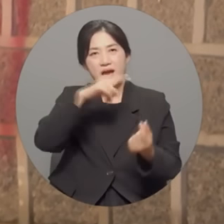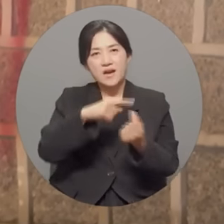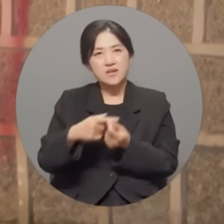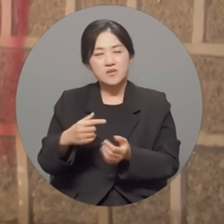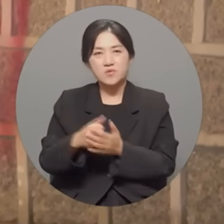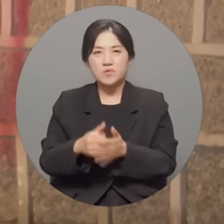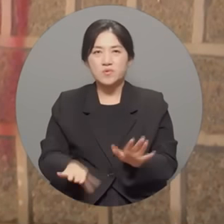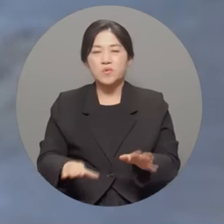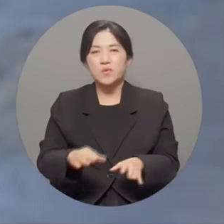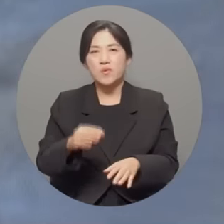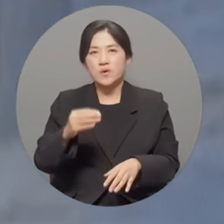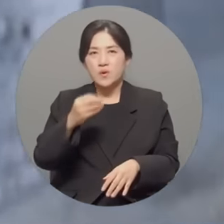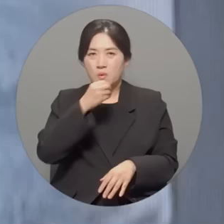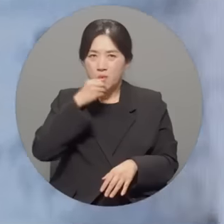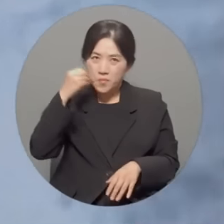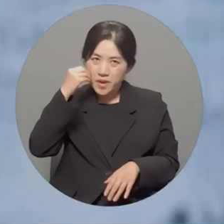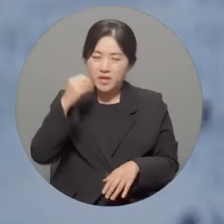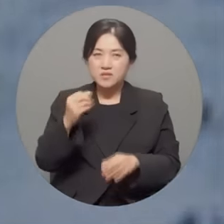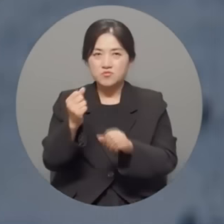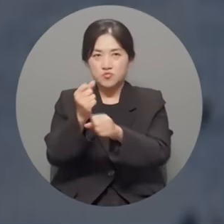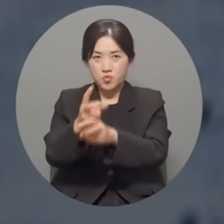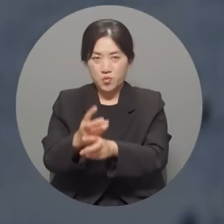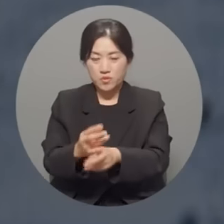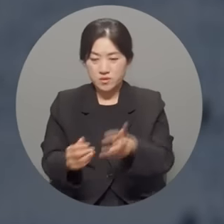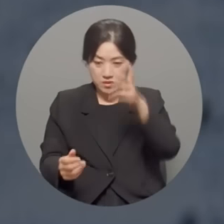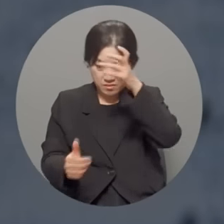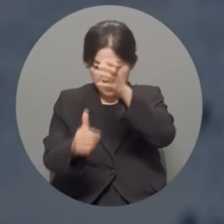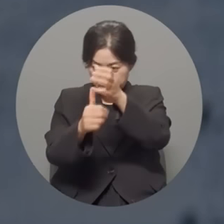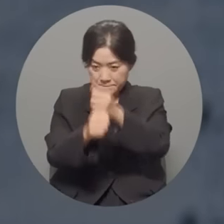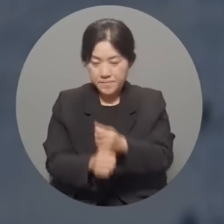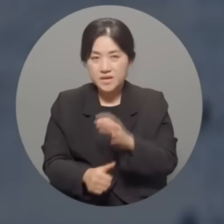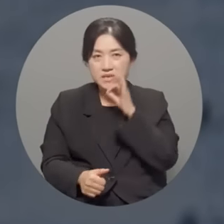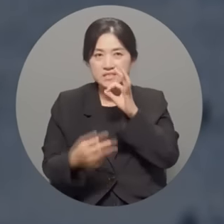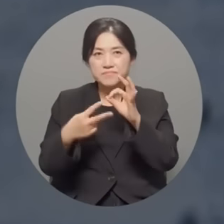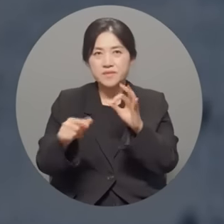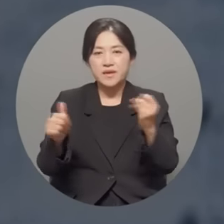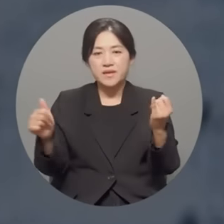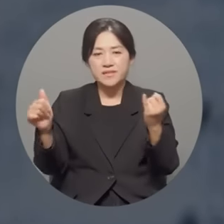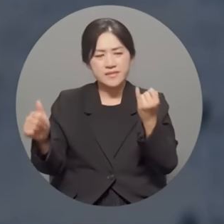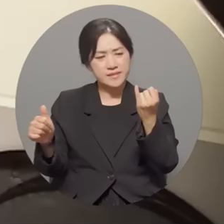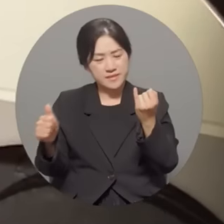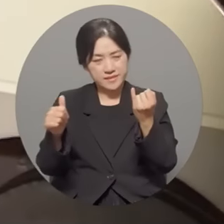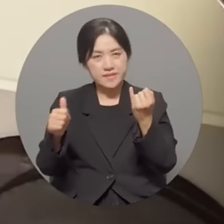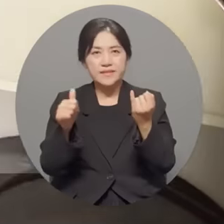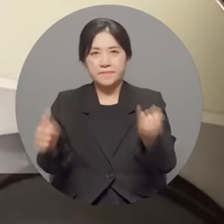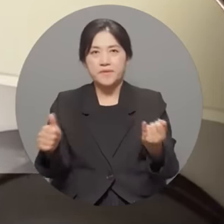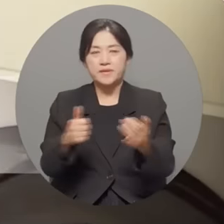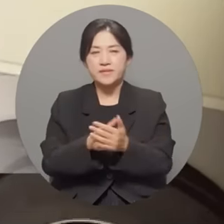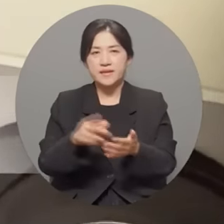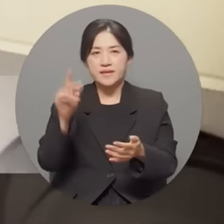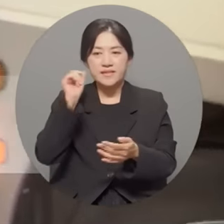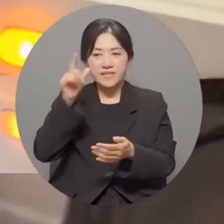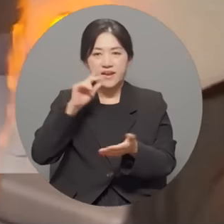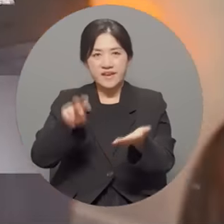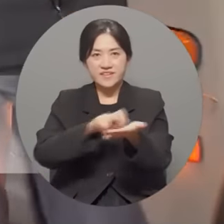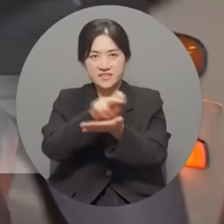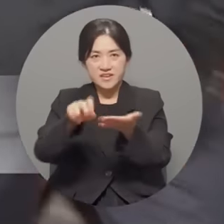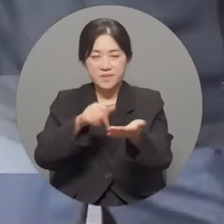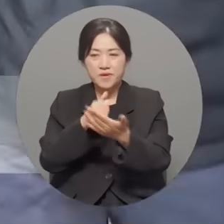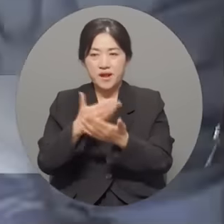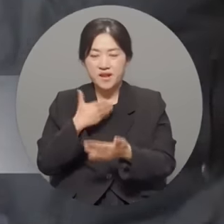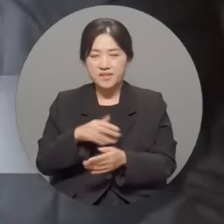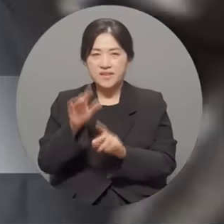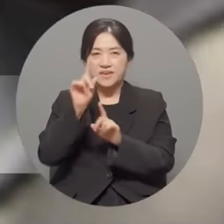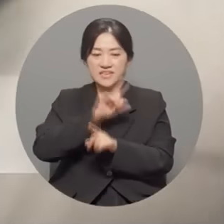웹사이트 주소였습니다. 경찰에 붙잡힌 낙서범은 10대 남녀였습니다. 이들은 텔레그램을 통해 알게 된 이